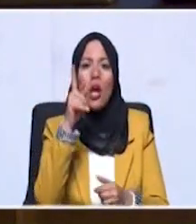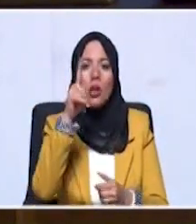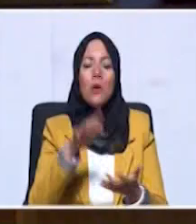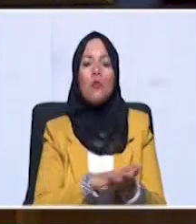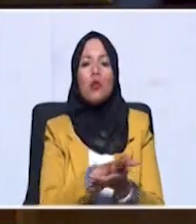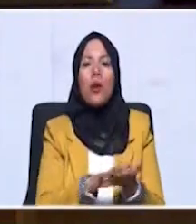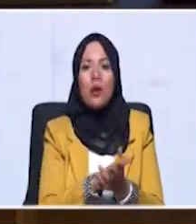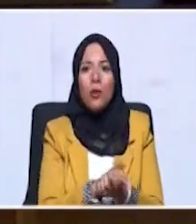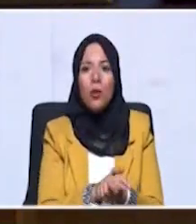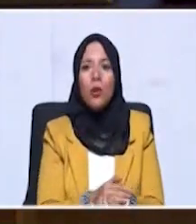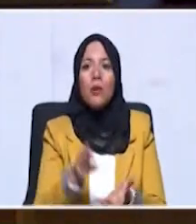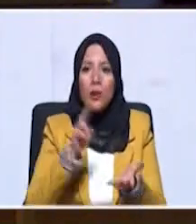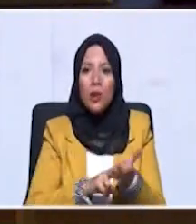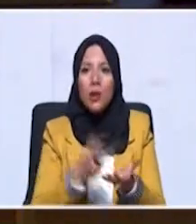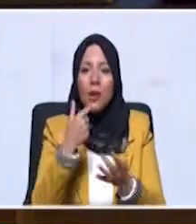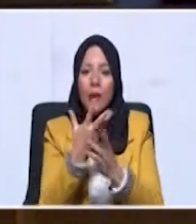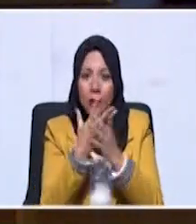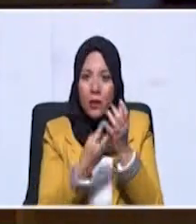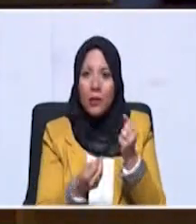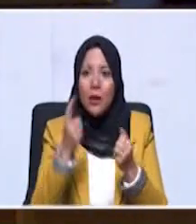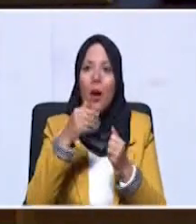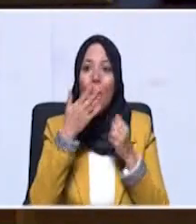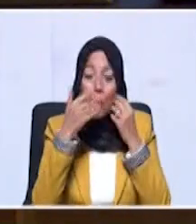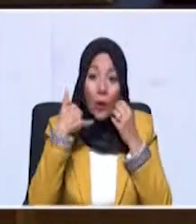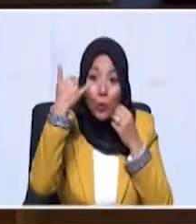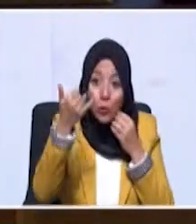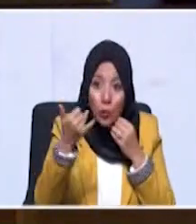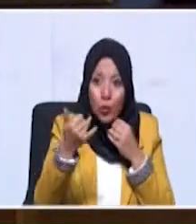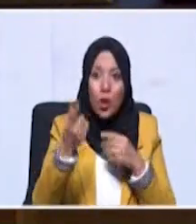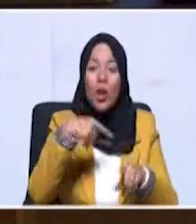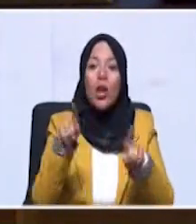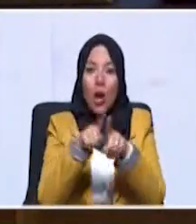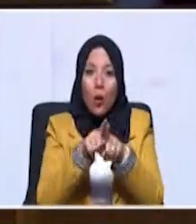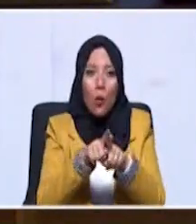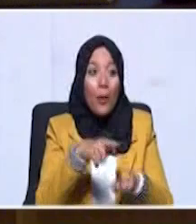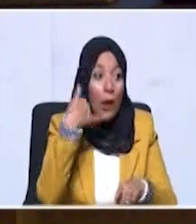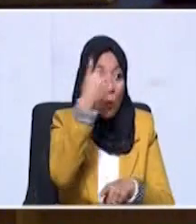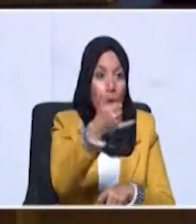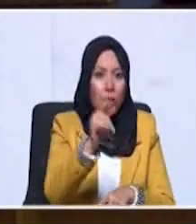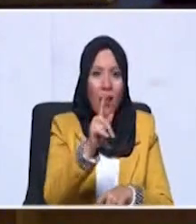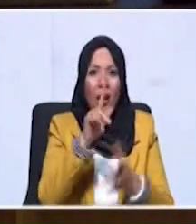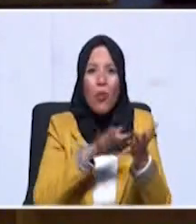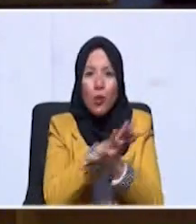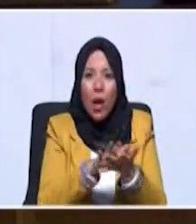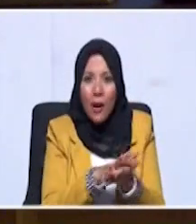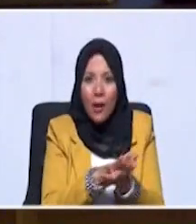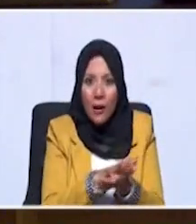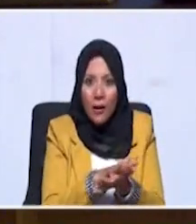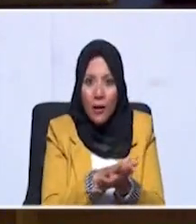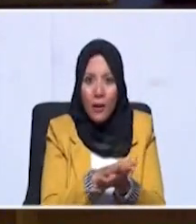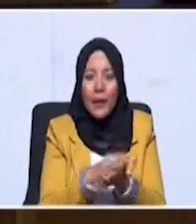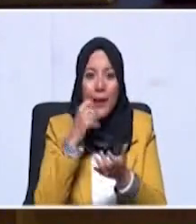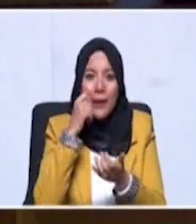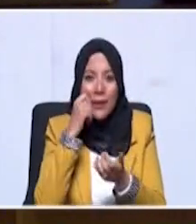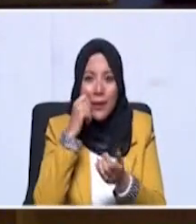اللهم سلم واقدر اقول ان الابن اللي مش بيبر ابوه مشاحن والاخ اللي مش بيبر اخوه مشاحن والانسان اللي كان في صله